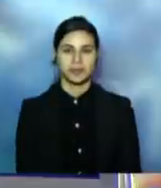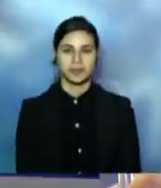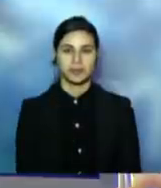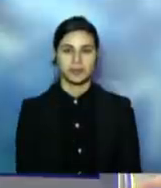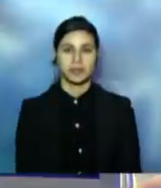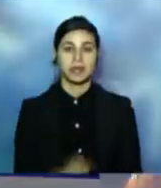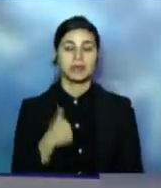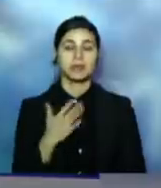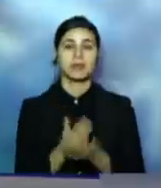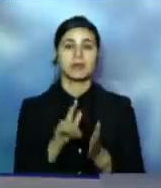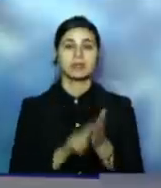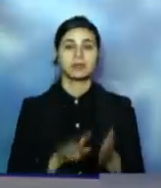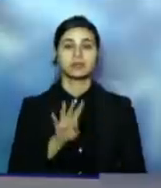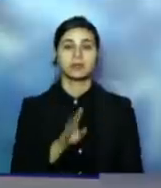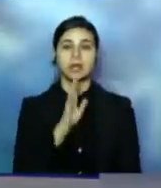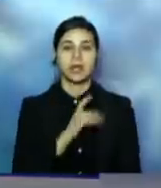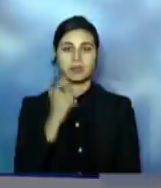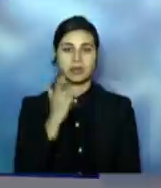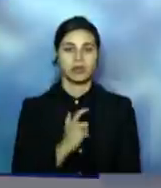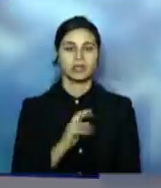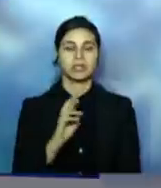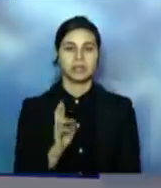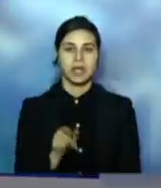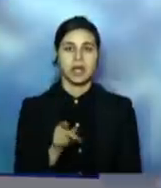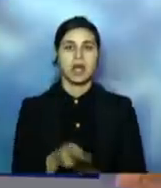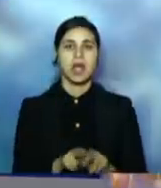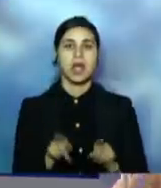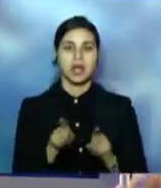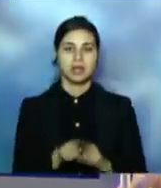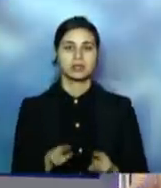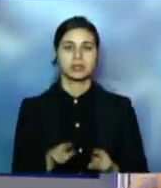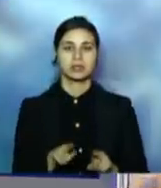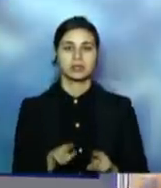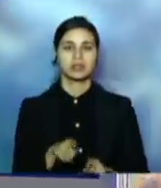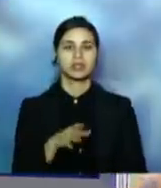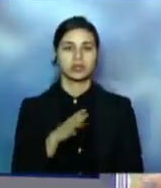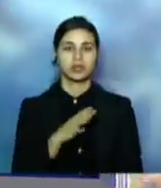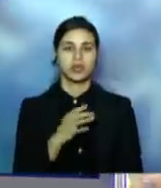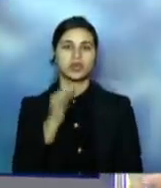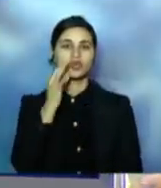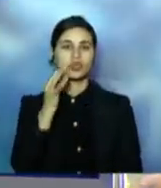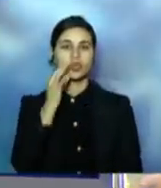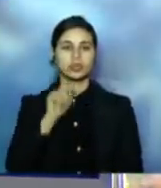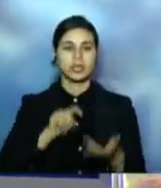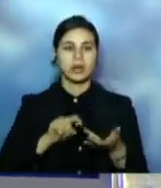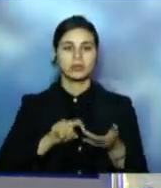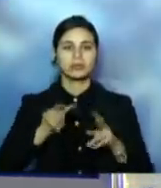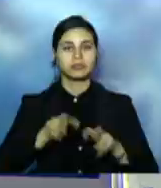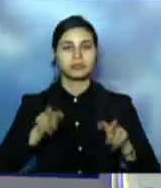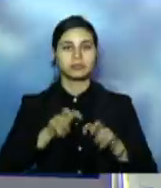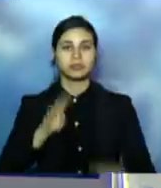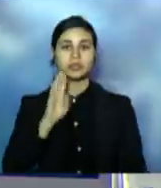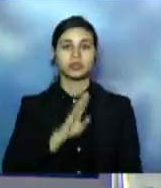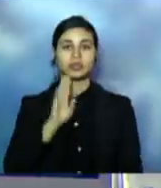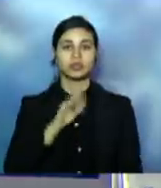ვარ 74 წლის ქალბატონი და აი ასეთი გავისინჯე გლუკოზა და